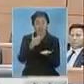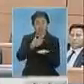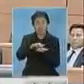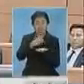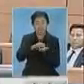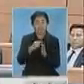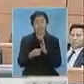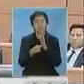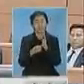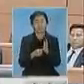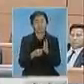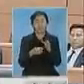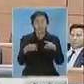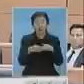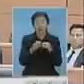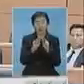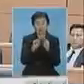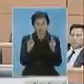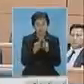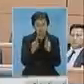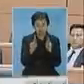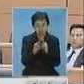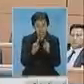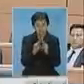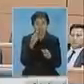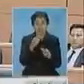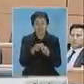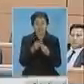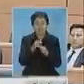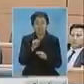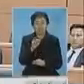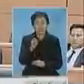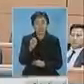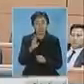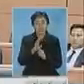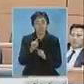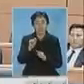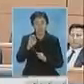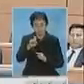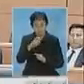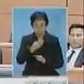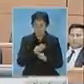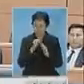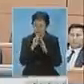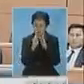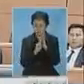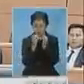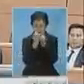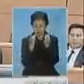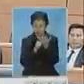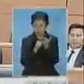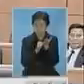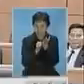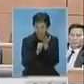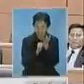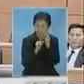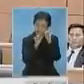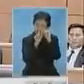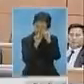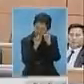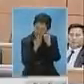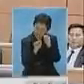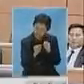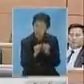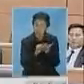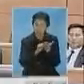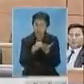เสนอของคณะกรรมการชุดนายสมบัติที่ให้แก้ไขรัฐธรรมนูญบางมาตราหนังสือพิมพ์เขาลงว่าหัว